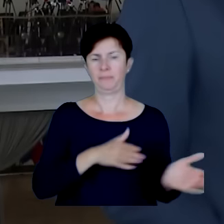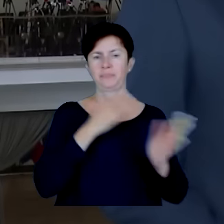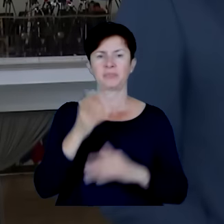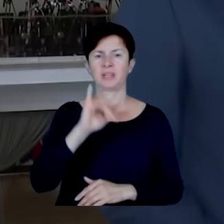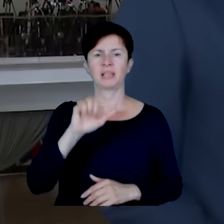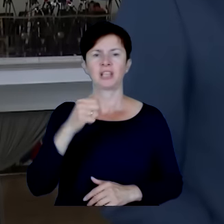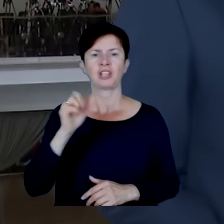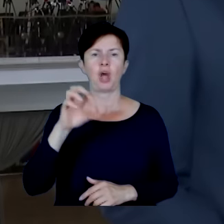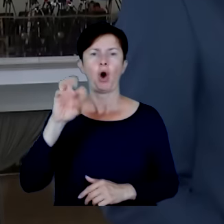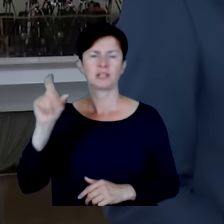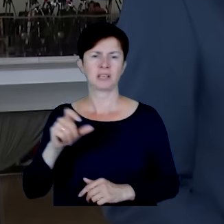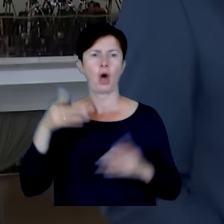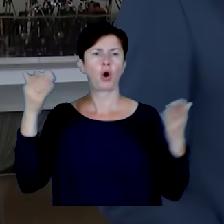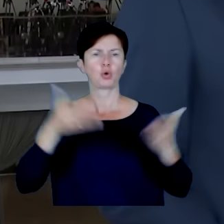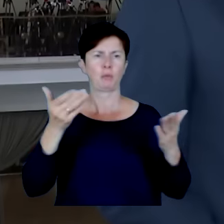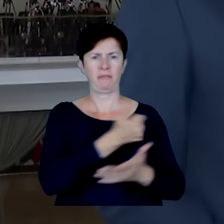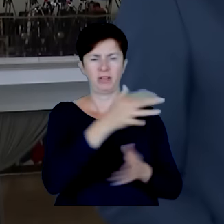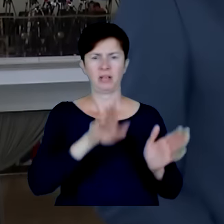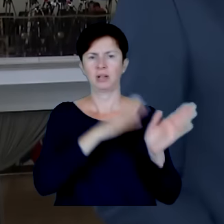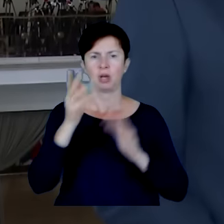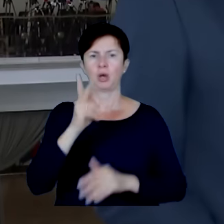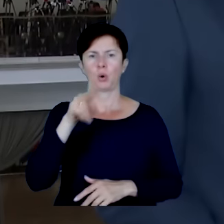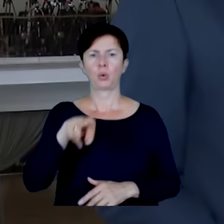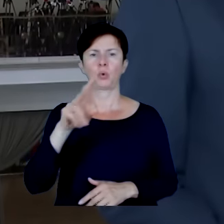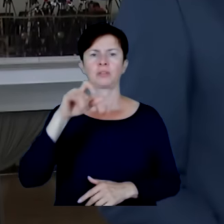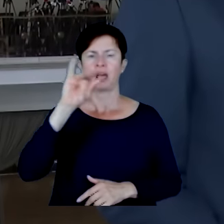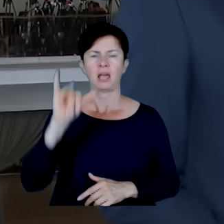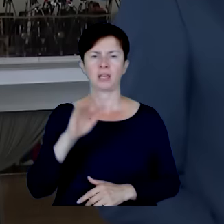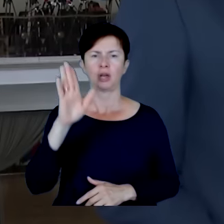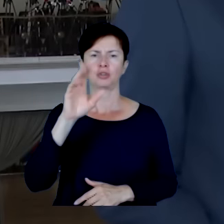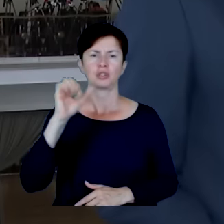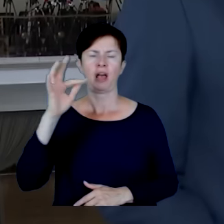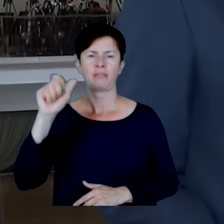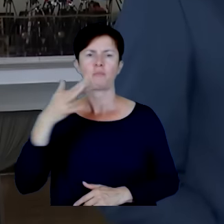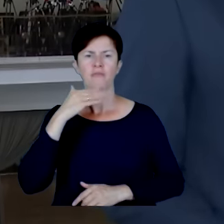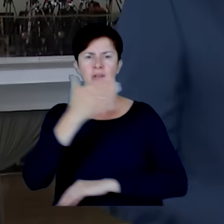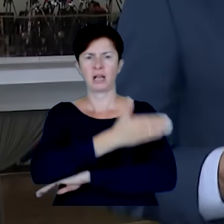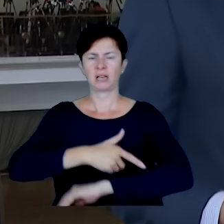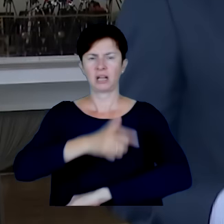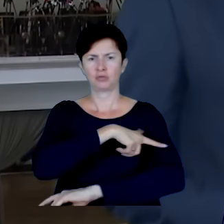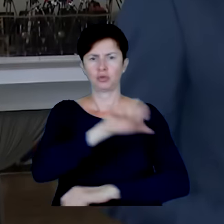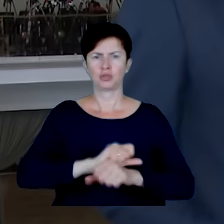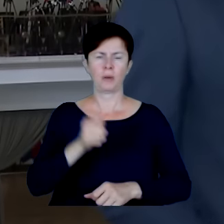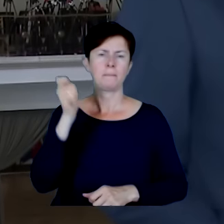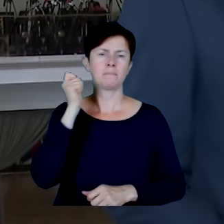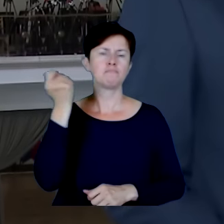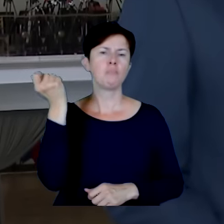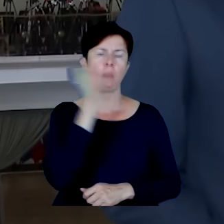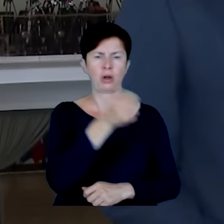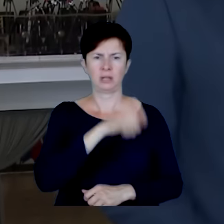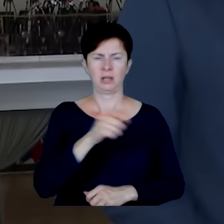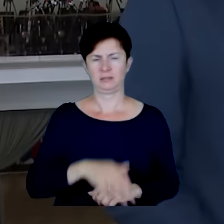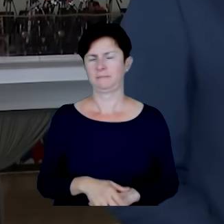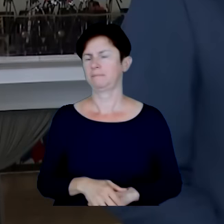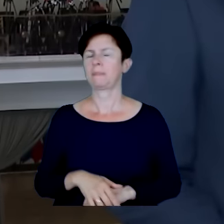masowe groby, wreszcie Kurdej Szatan nazwała Straż Graniczną mordercami. Ale co jest jeszcze istotne w tej sprawie? To,